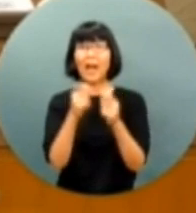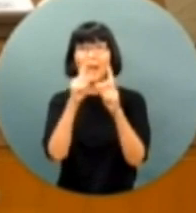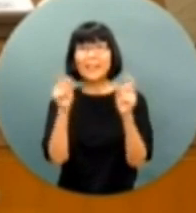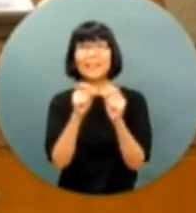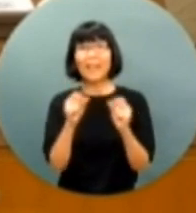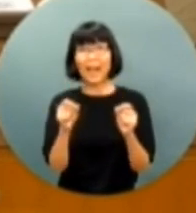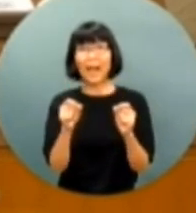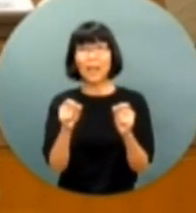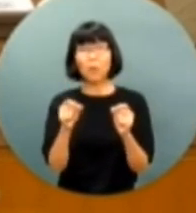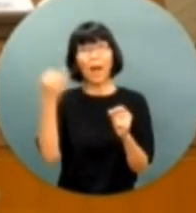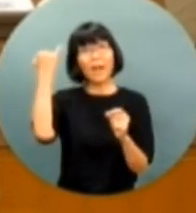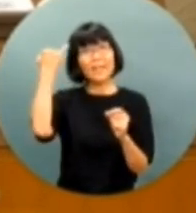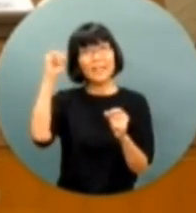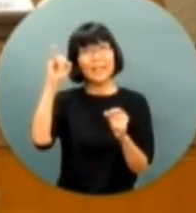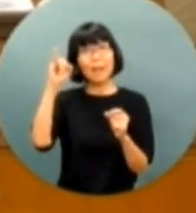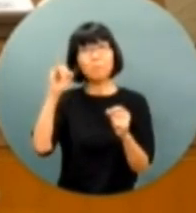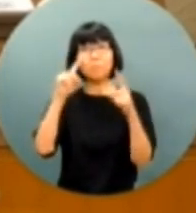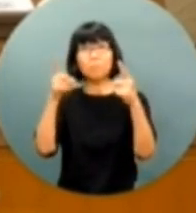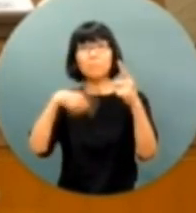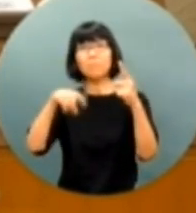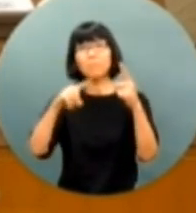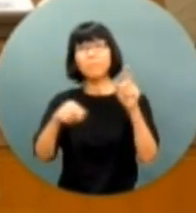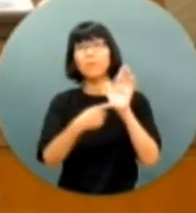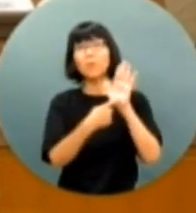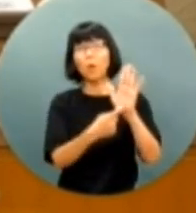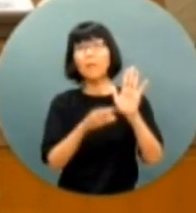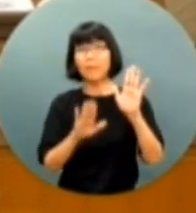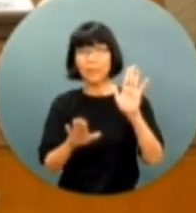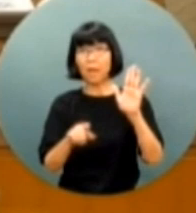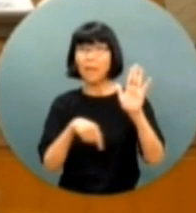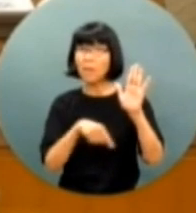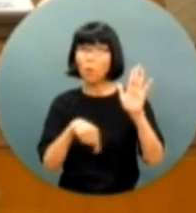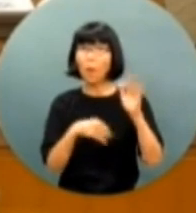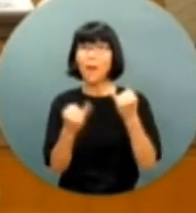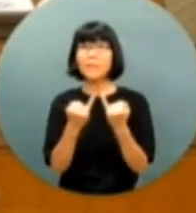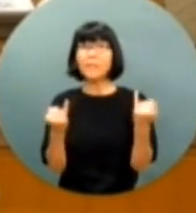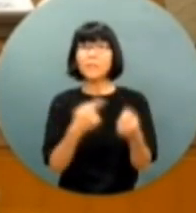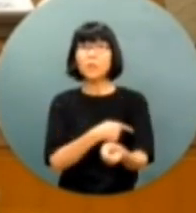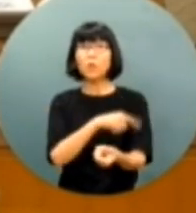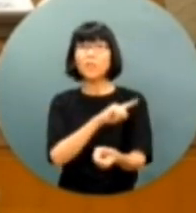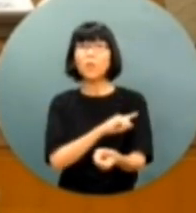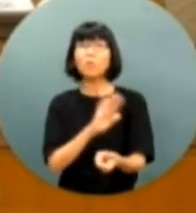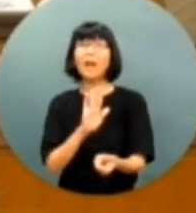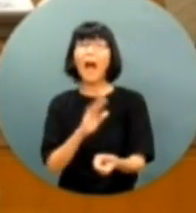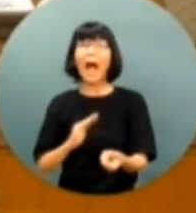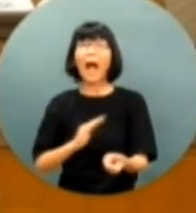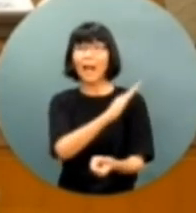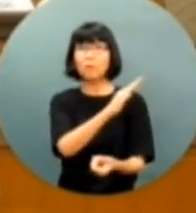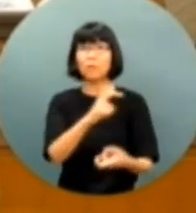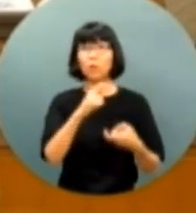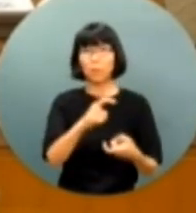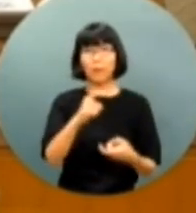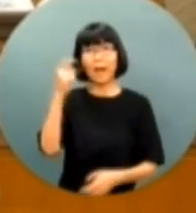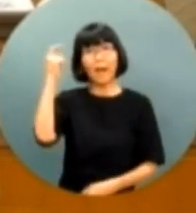レベルとしましては意見公表を選択されました。で、内容を申し上げます。女子力が上がるというフレーズは、女性の固定観